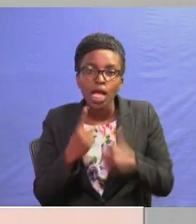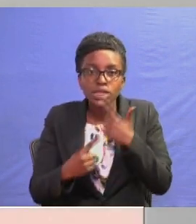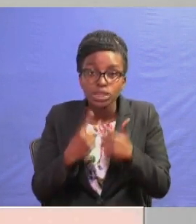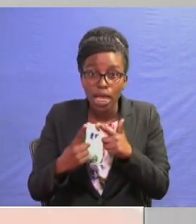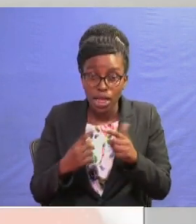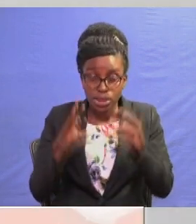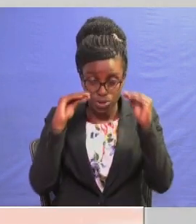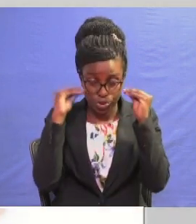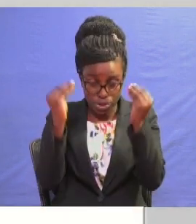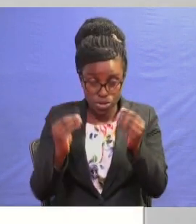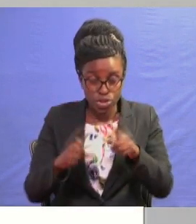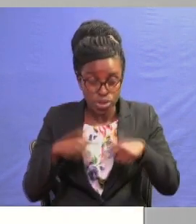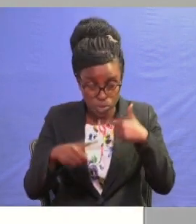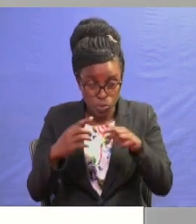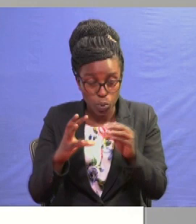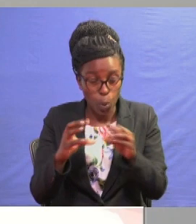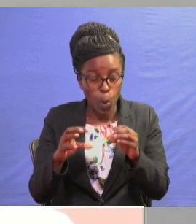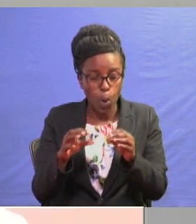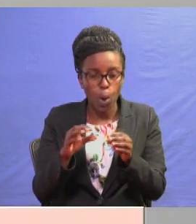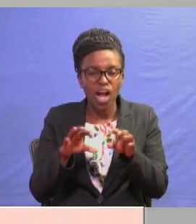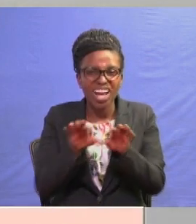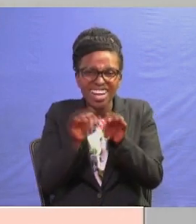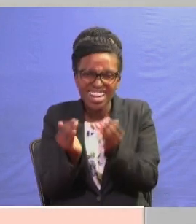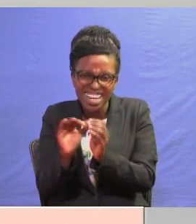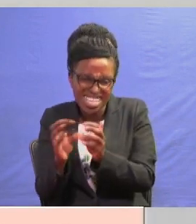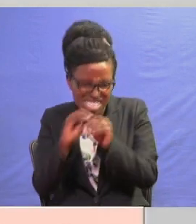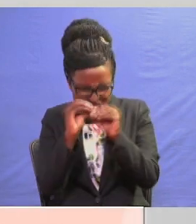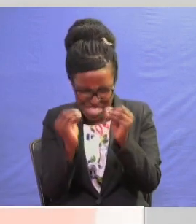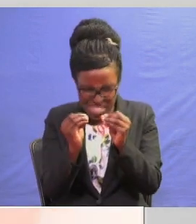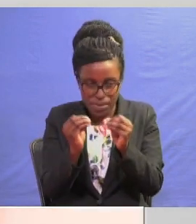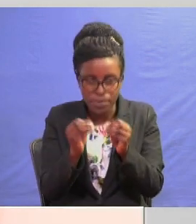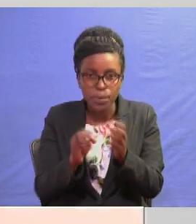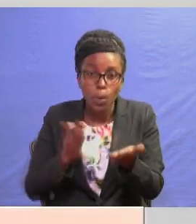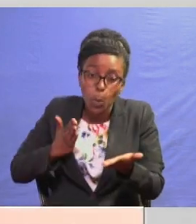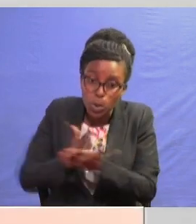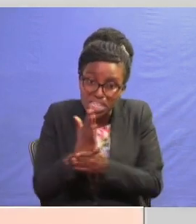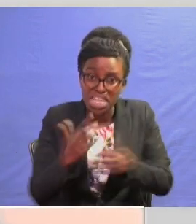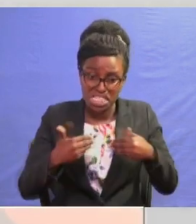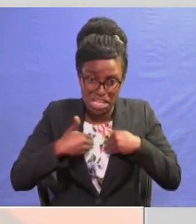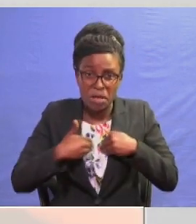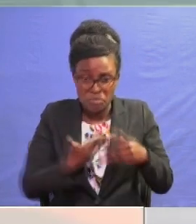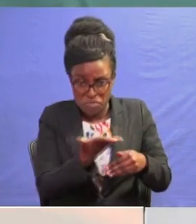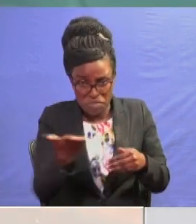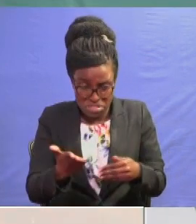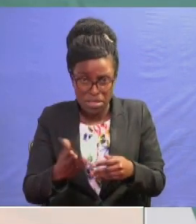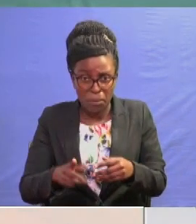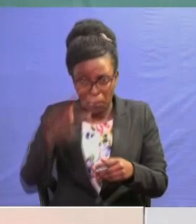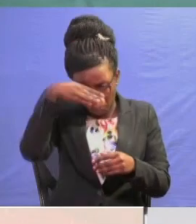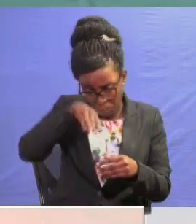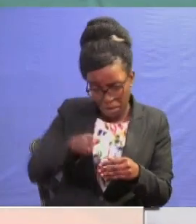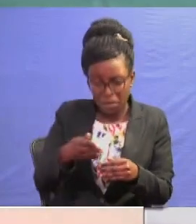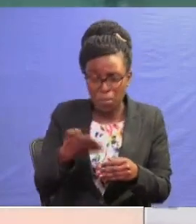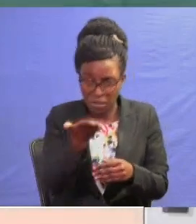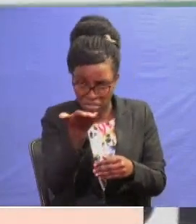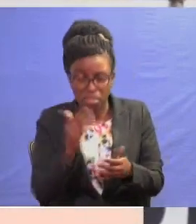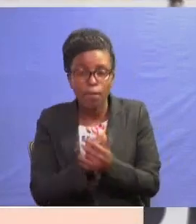to class because we want them to get their rights to be employed in permanent and pensionable. Geoffrey,